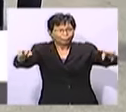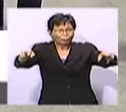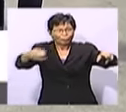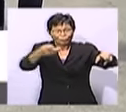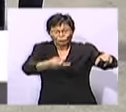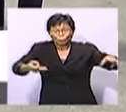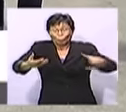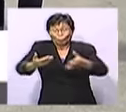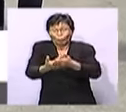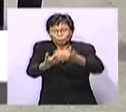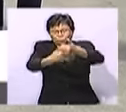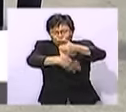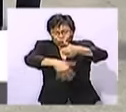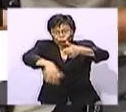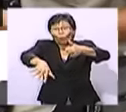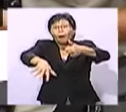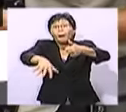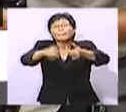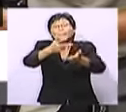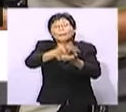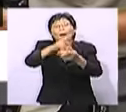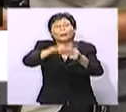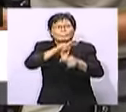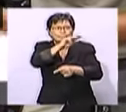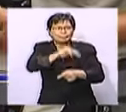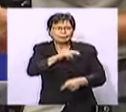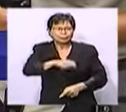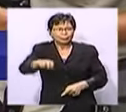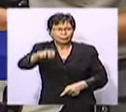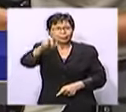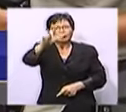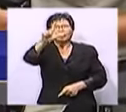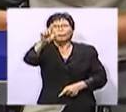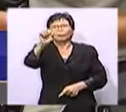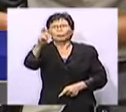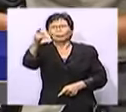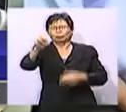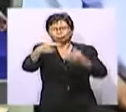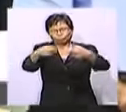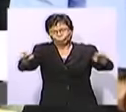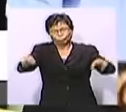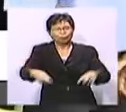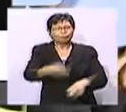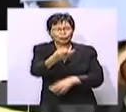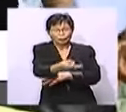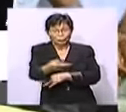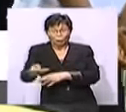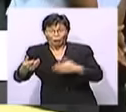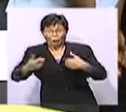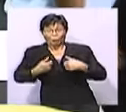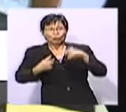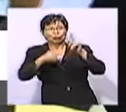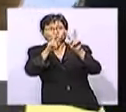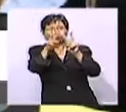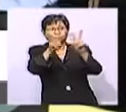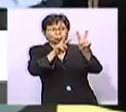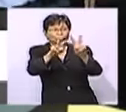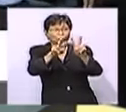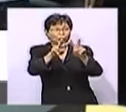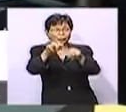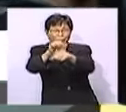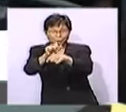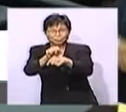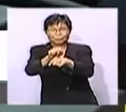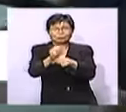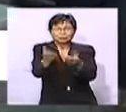fasiliti baru cawangan Pelabuhan Kelang disempurnakan oleh Menteri Pengangkutan Anthony Lok Siu Fook. Fasiliti yang mempunyai 22 ruang kerja